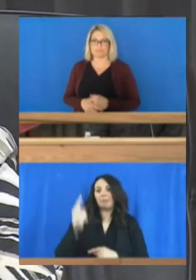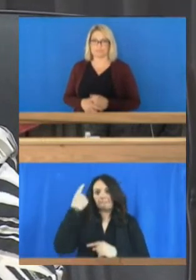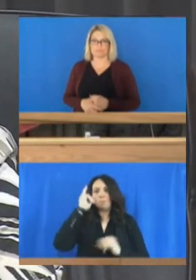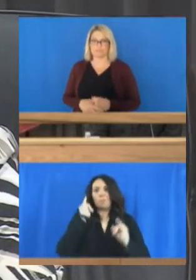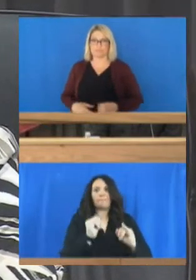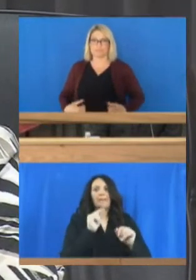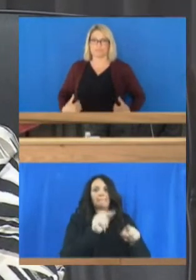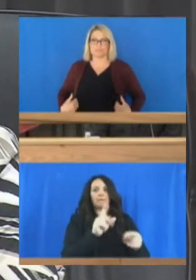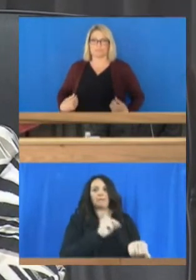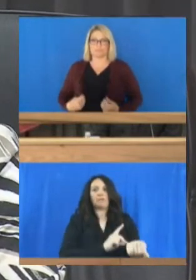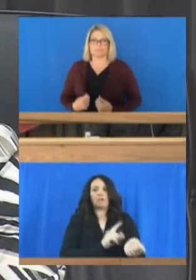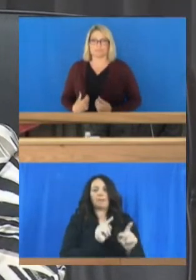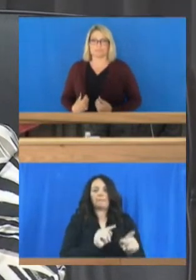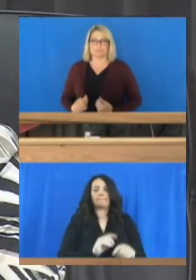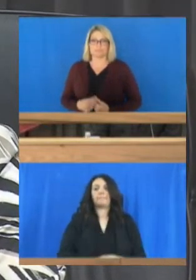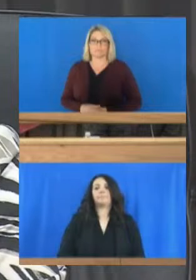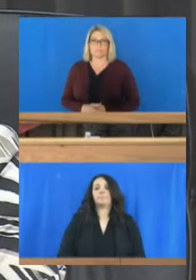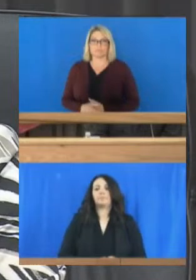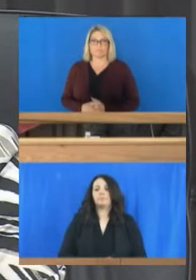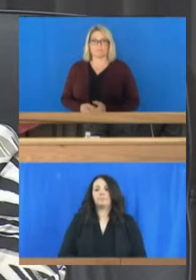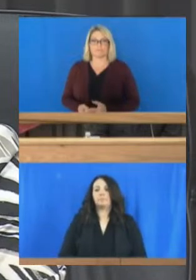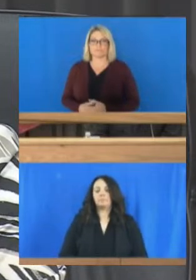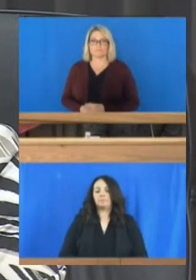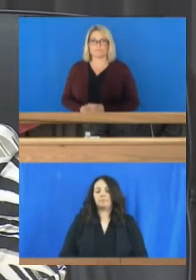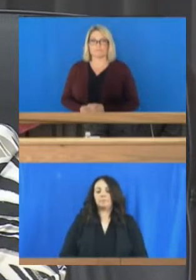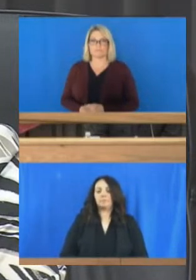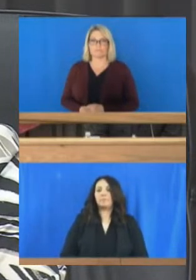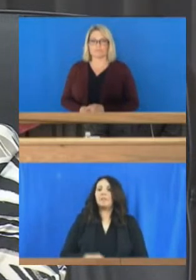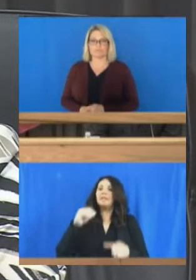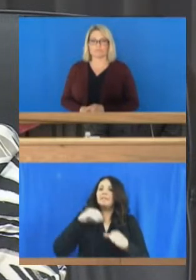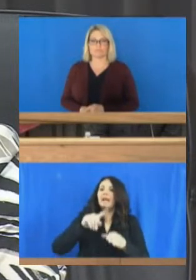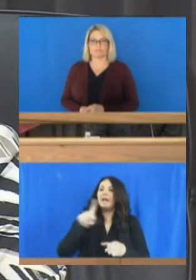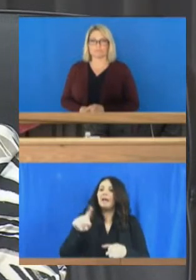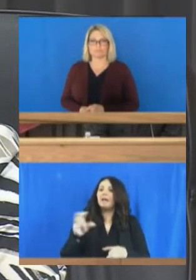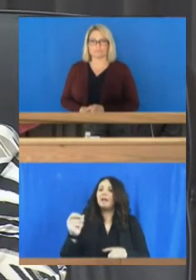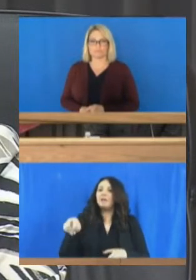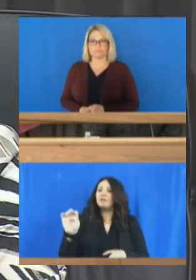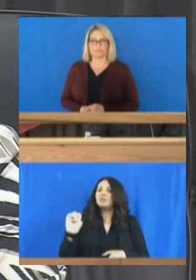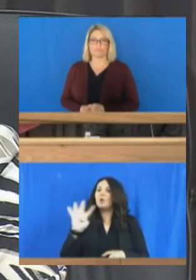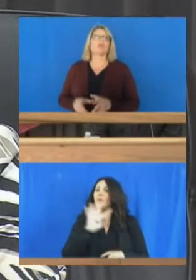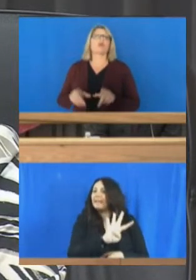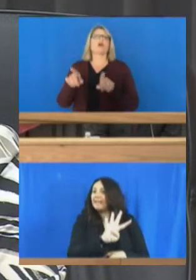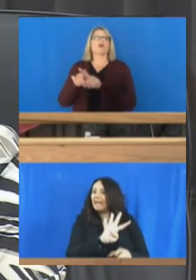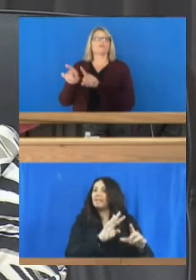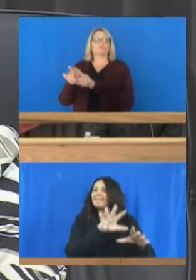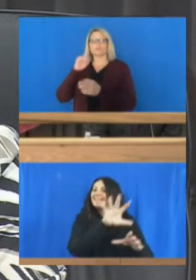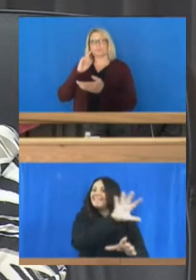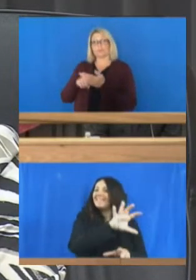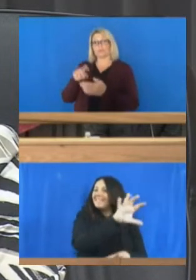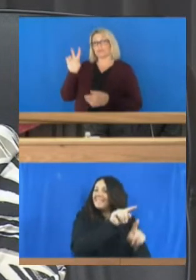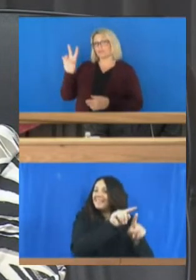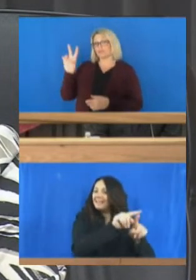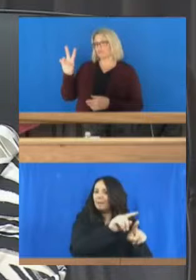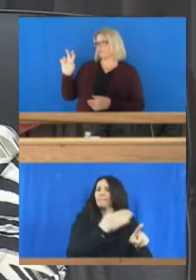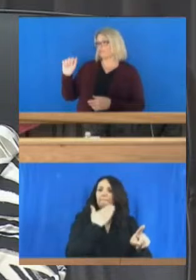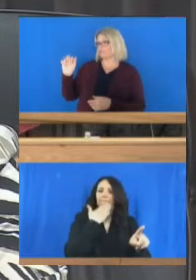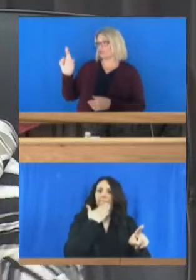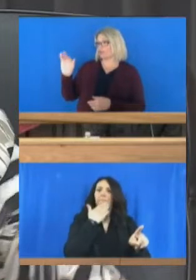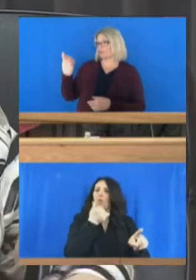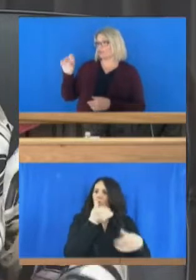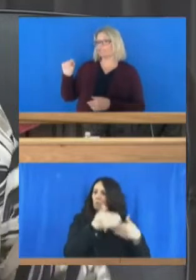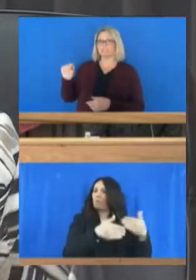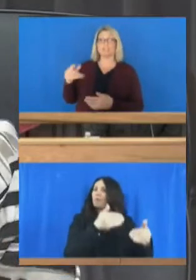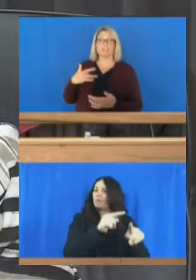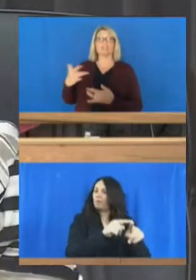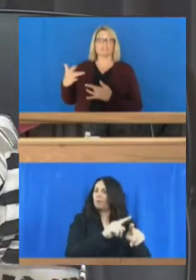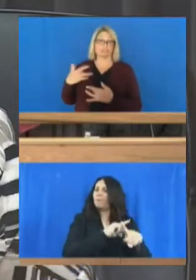continuer à essayer de trouver l'endroit où les cas ont été exposés à le COVID-19 dans les deux